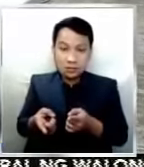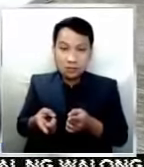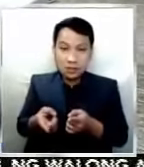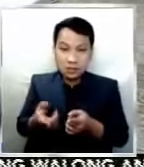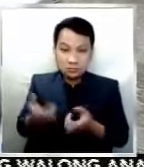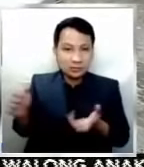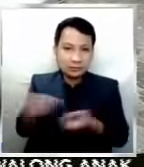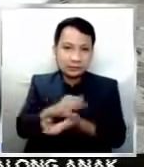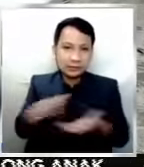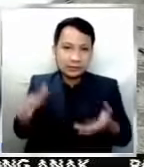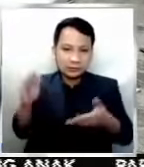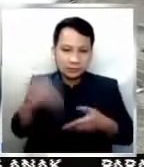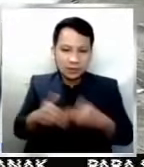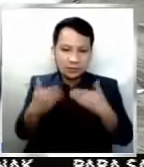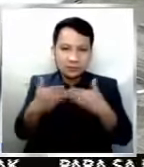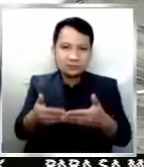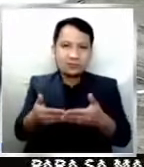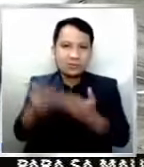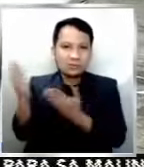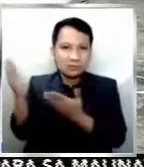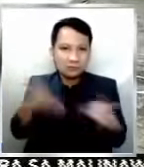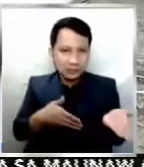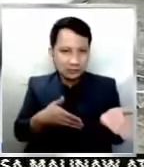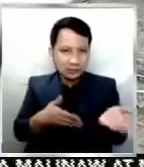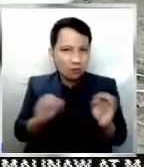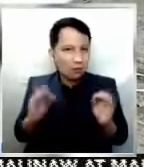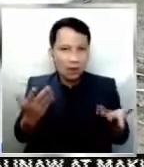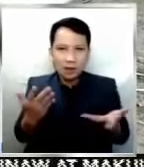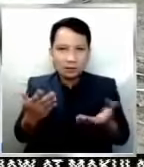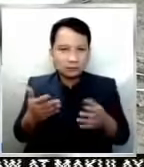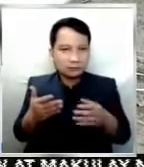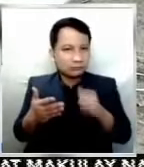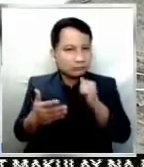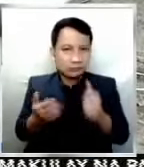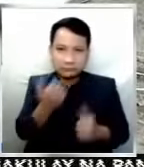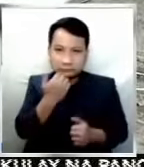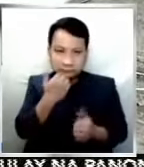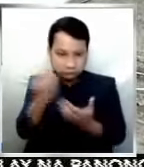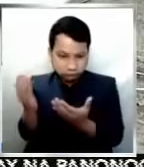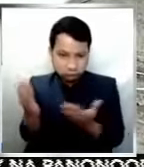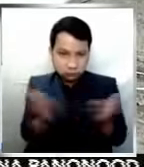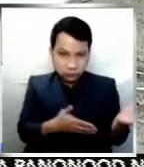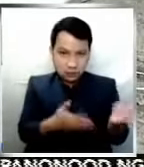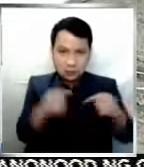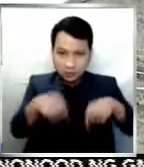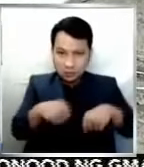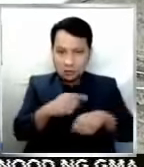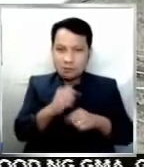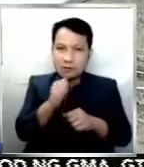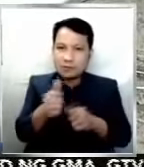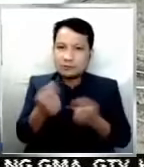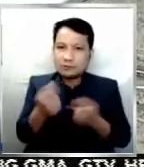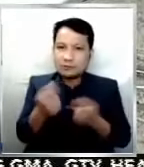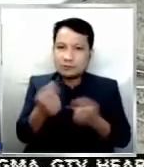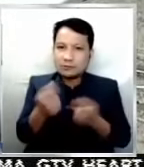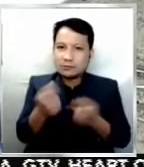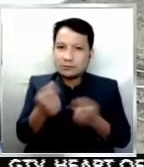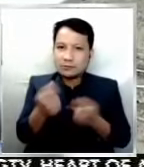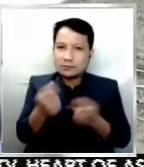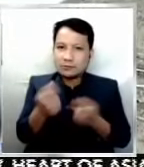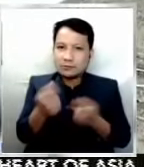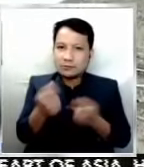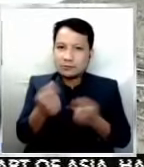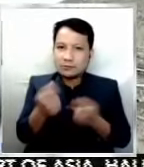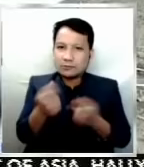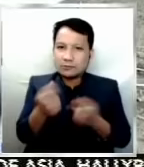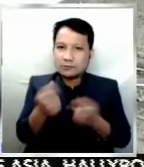Ang patuloy na pag-smuggle ng mga ganitong sasakyan, patuloy umanong may mga nagsusubok pang makalusot. Pero babala ng BOC, ganito rin ang sasapitin